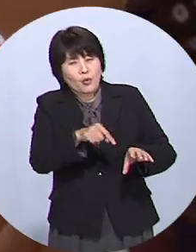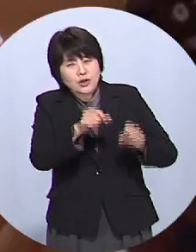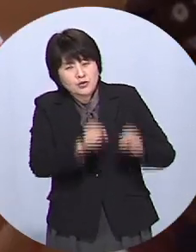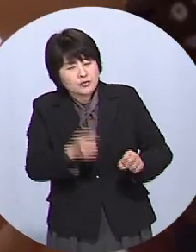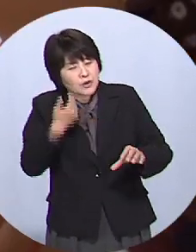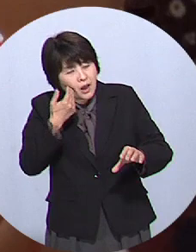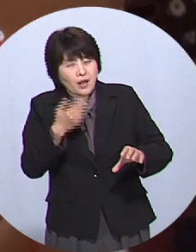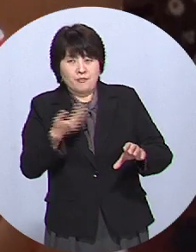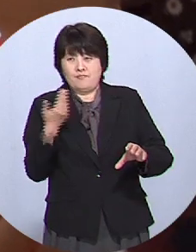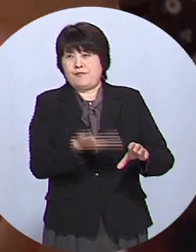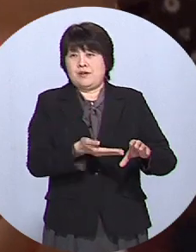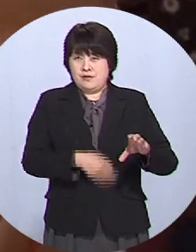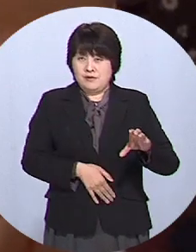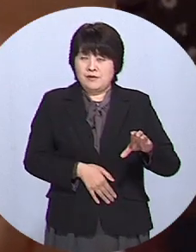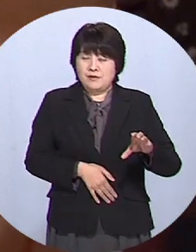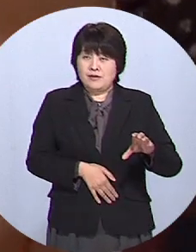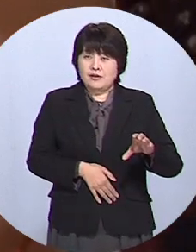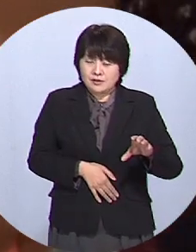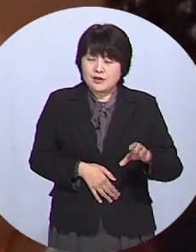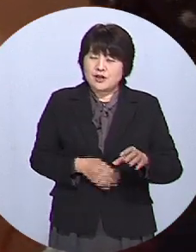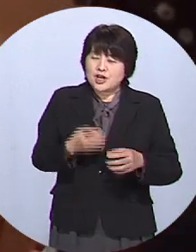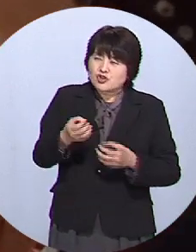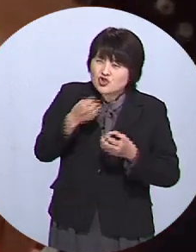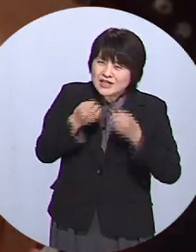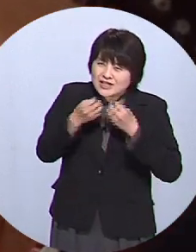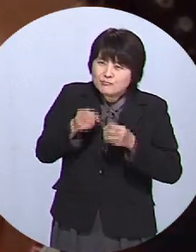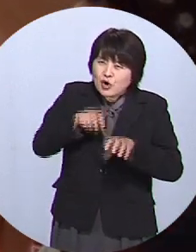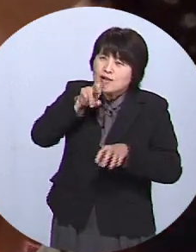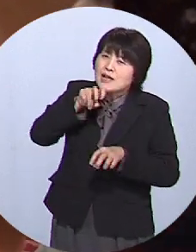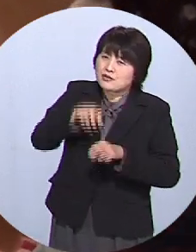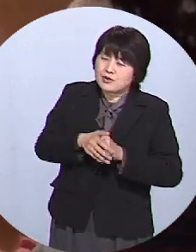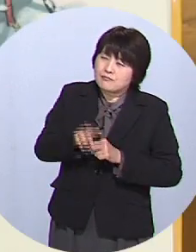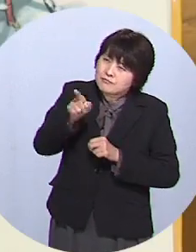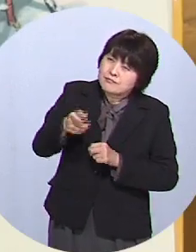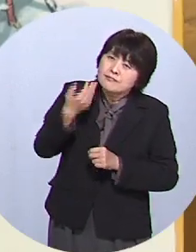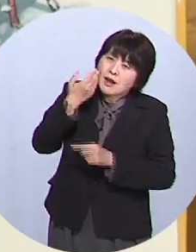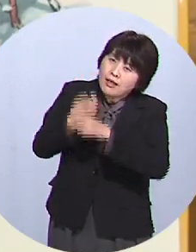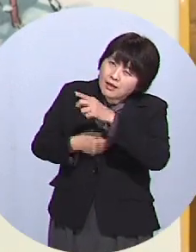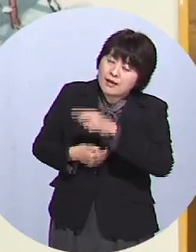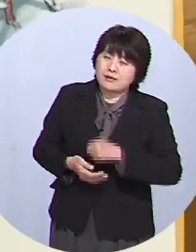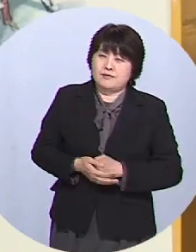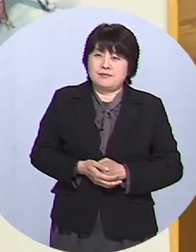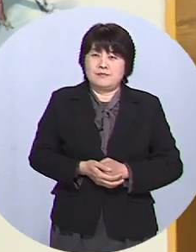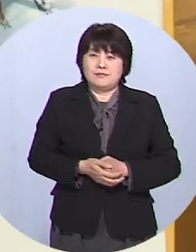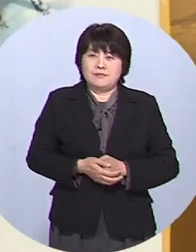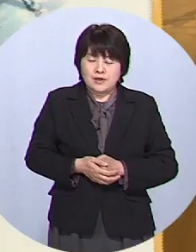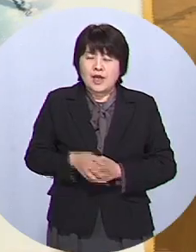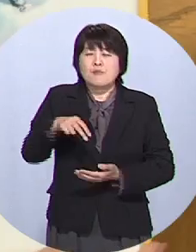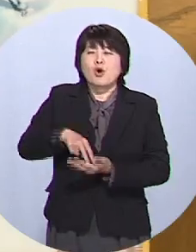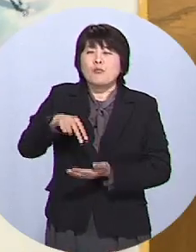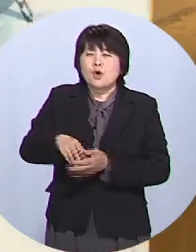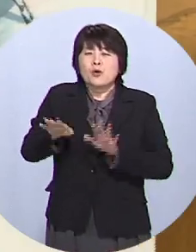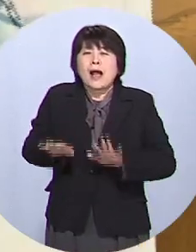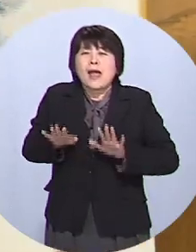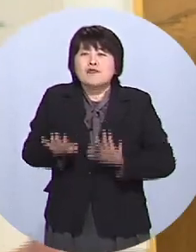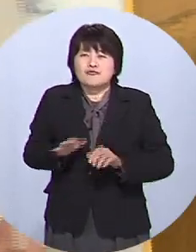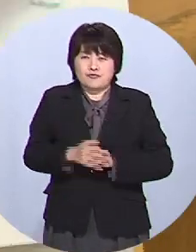でいるのは。食いしん坊ネズミ、あなたは？ぴょんぴょんガエル